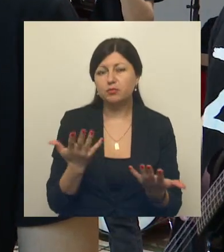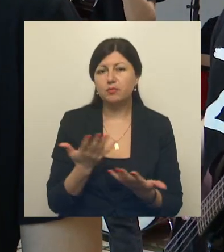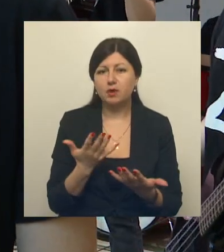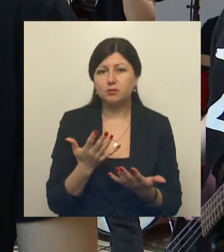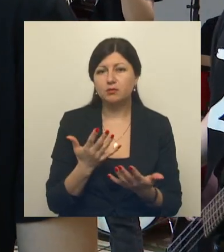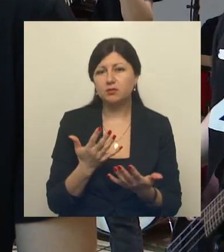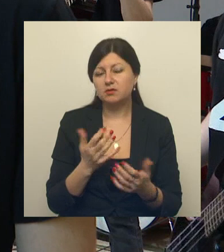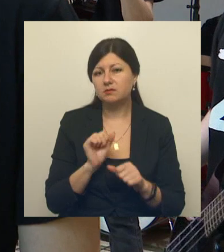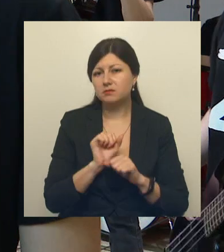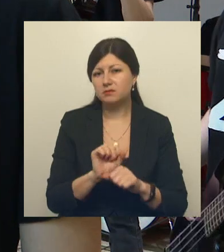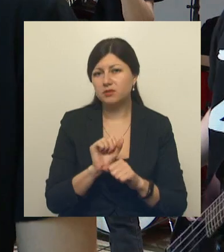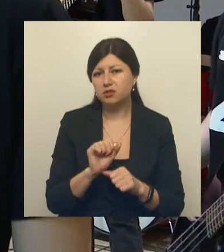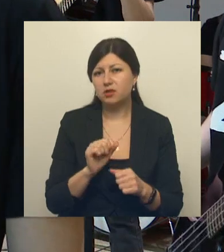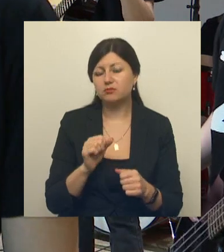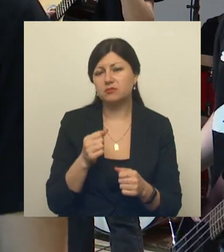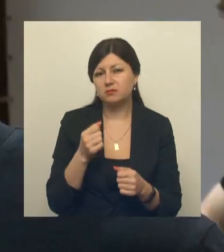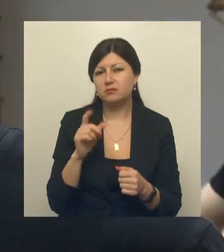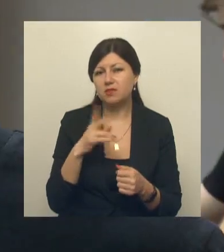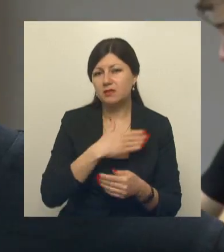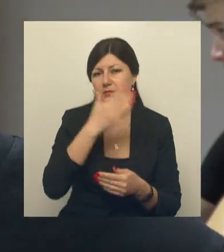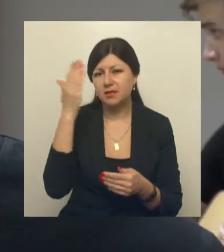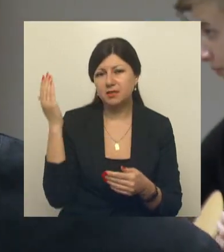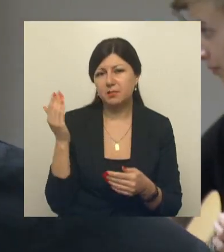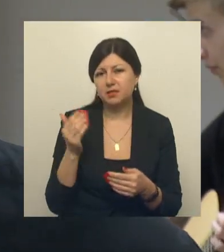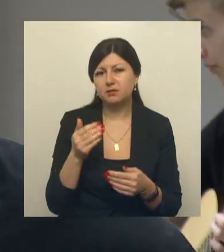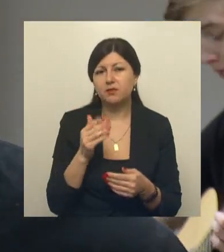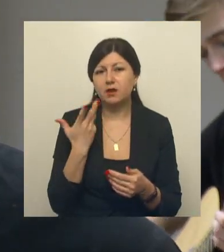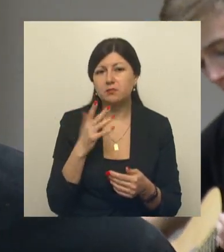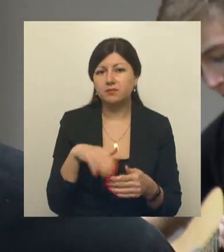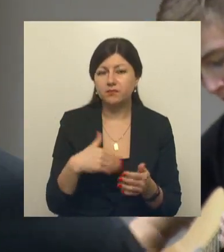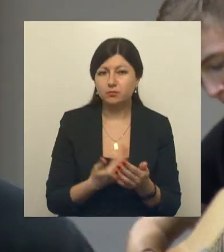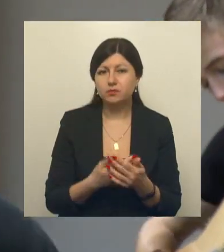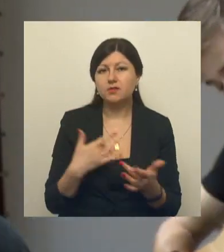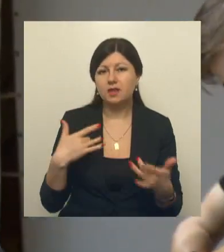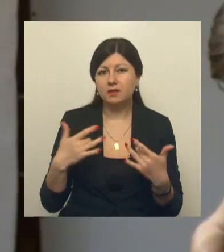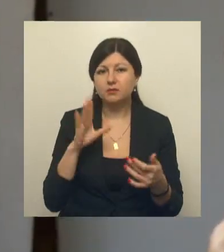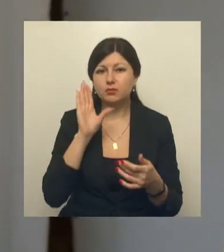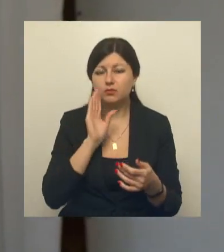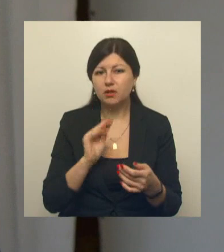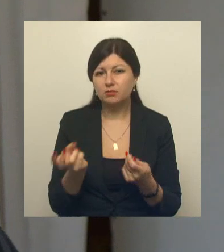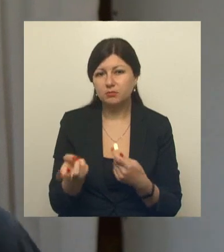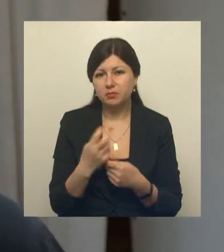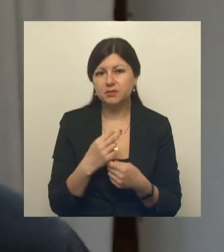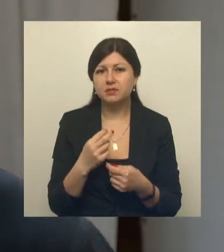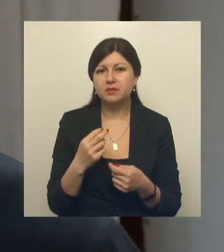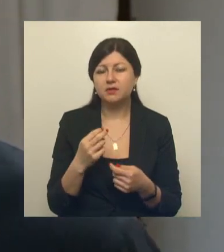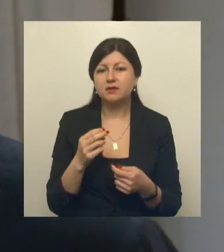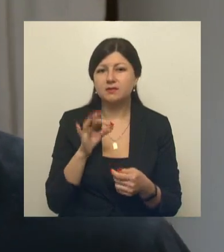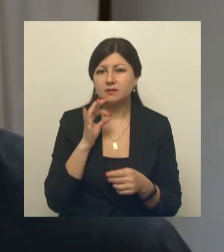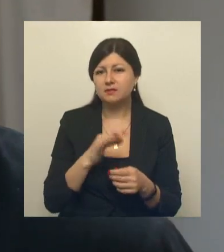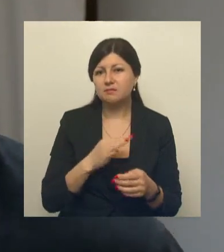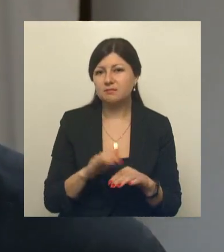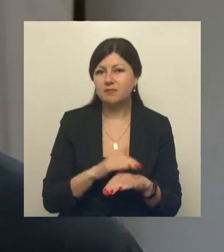доблестно сражаются за мирное небо над головой. Когда был в отпуске, на концерт удалось ему прийти. Мы отыграли, он сказал: